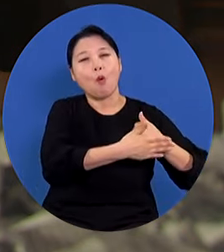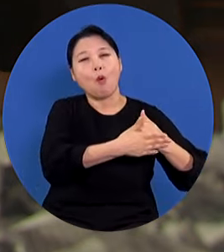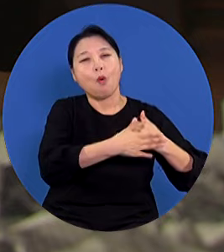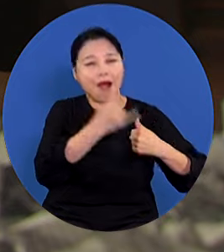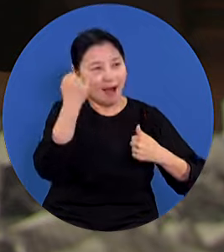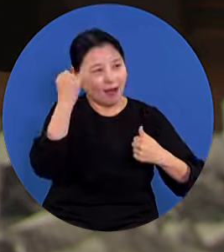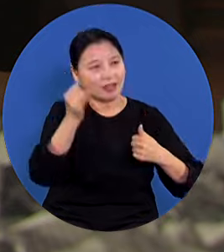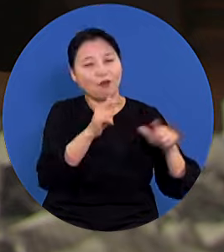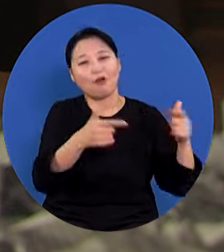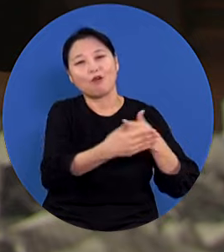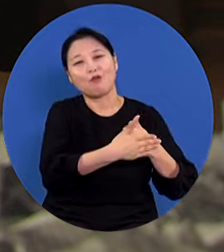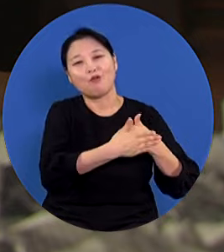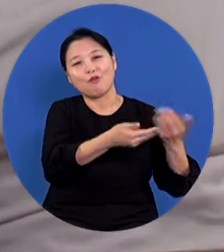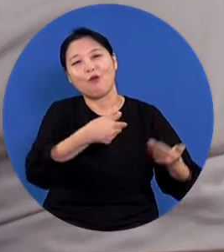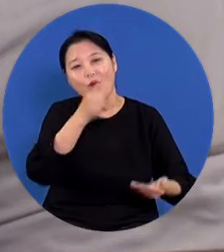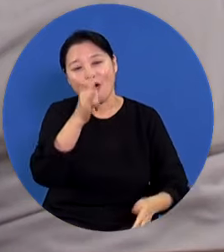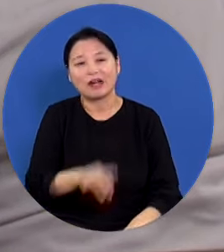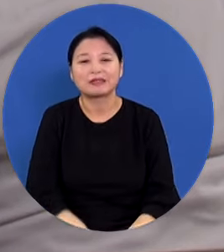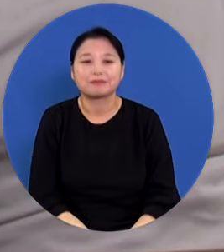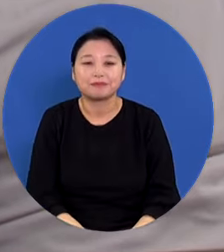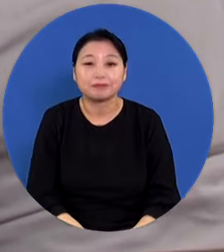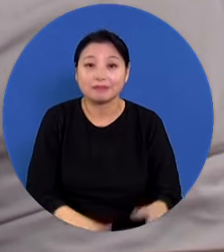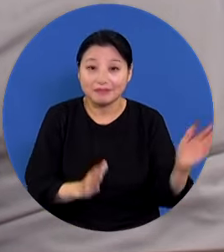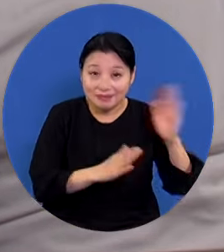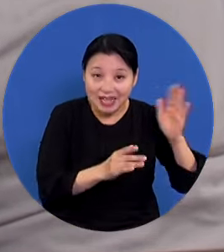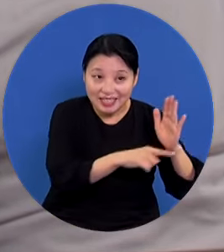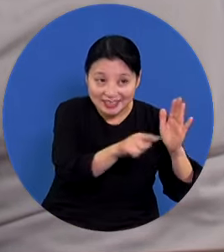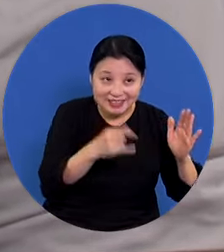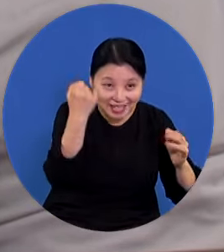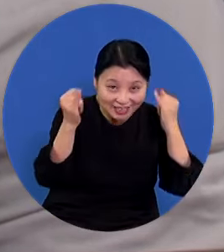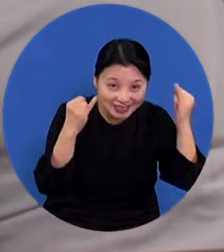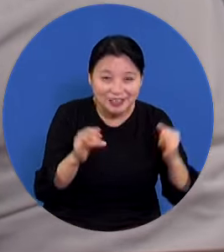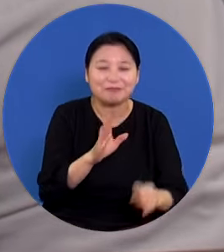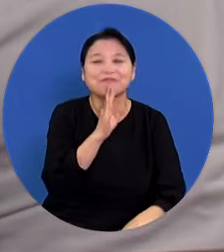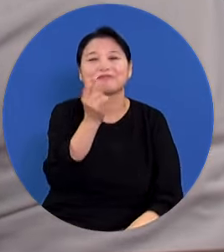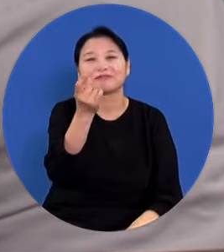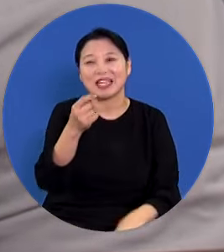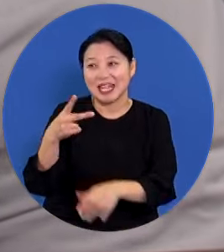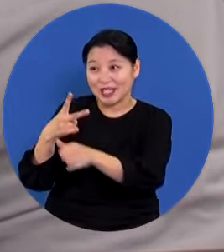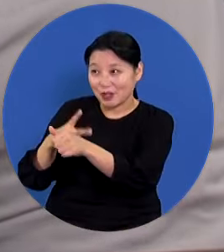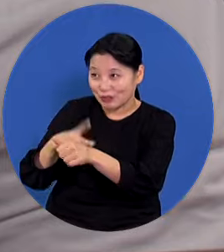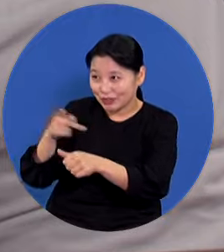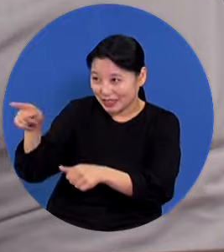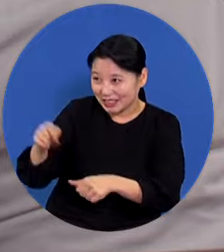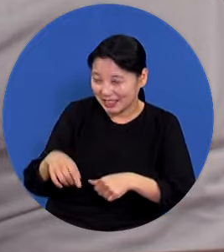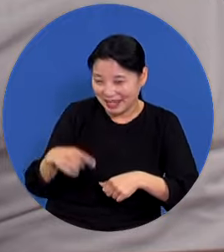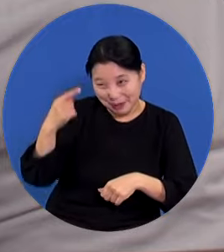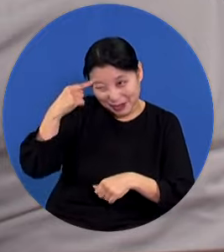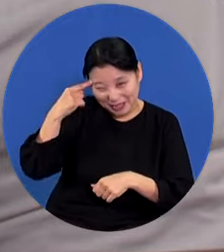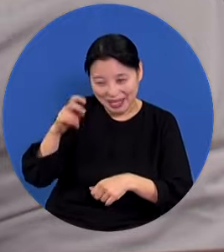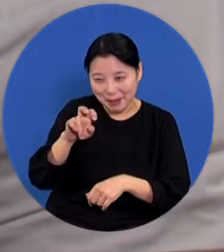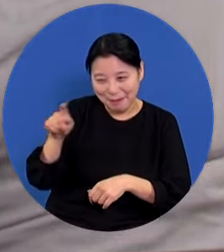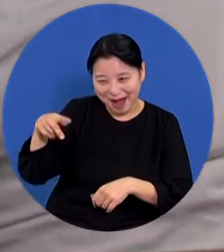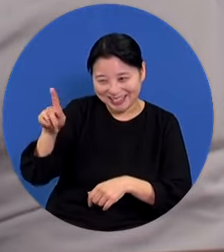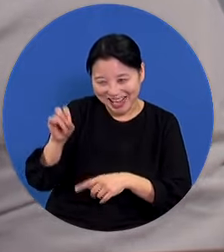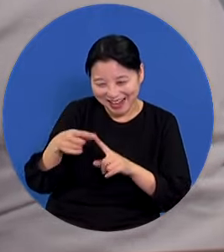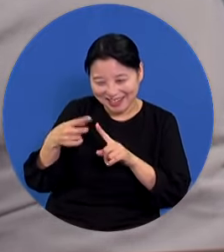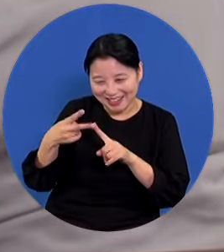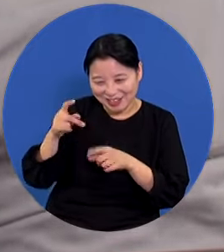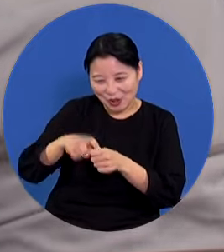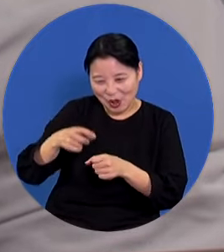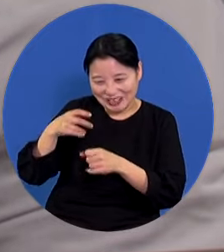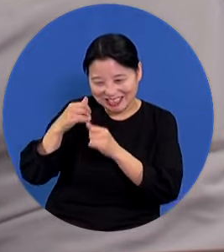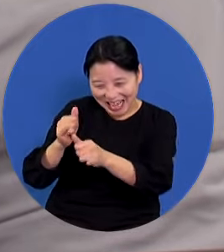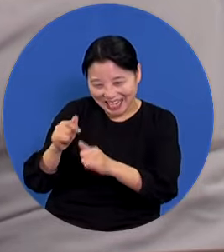저희한테 주었습니다. 저 학생들 아이디어일 줄 알았어요. 네. 교수님 머리에서는 네. 마상 떡상이라는 이름이 안 나옵니다. 예, 네,